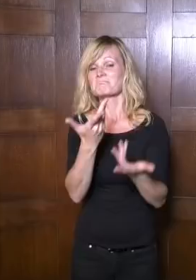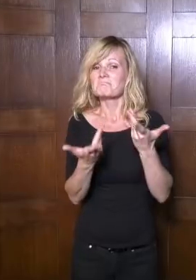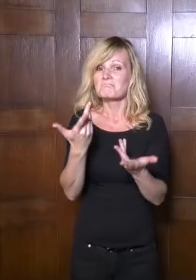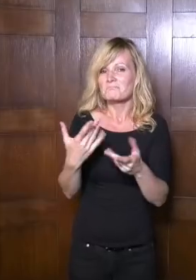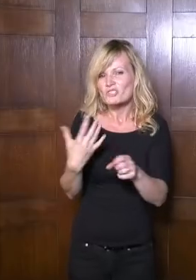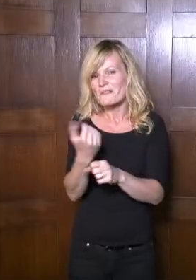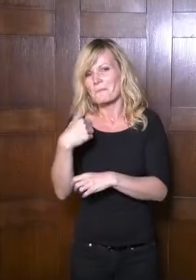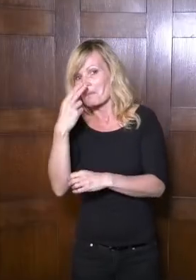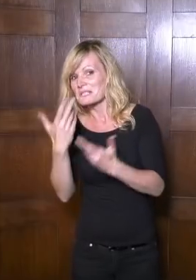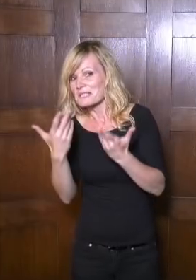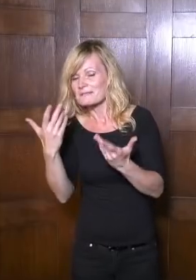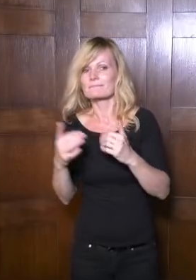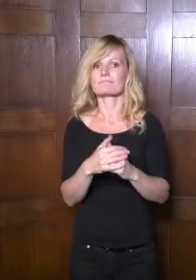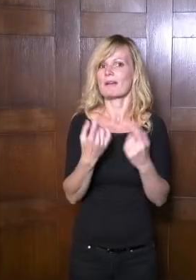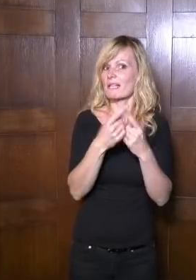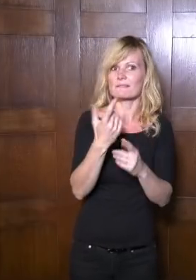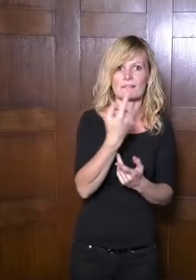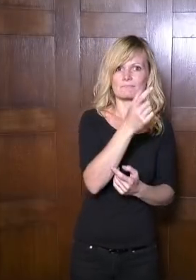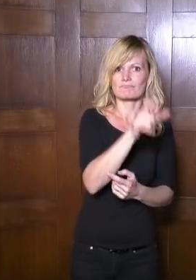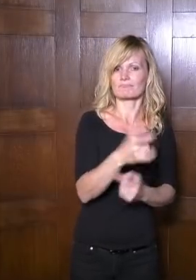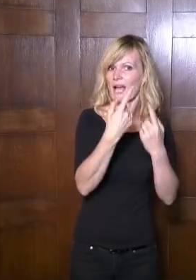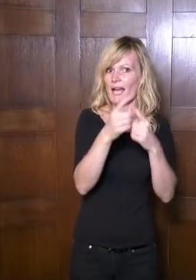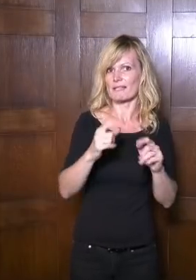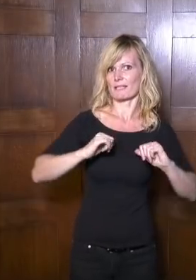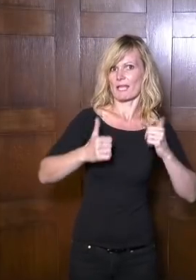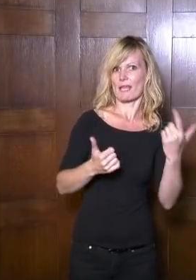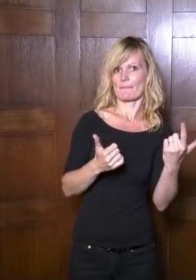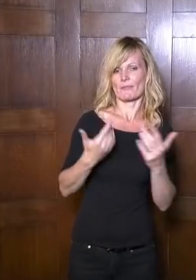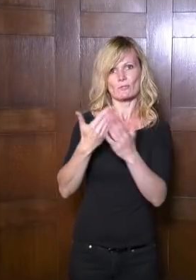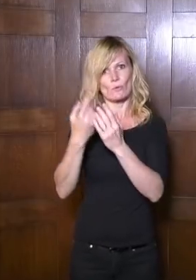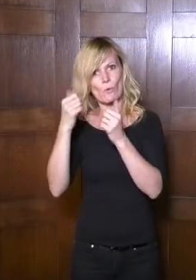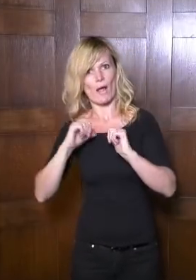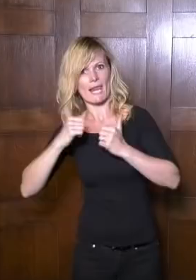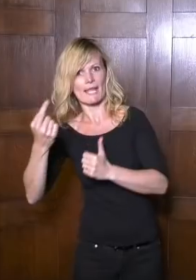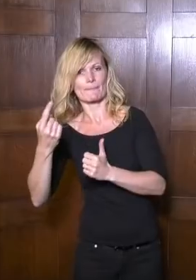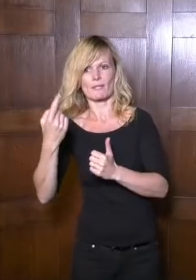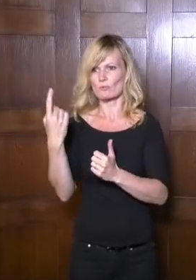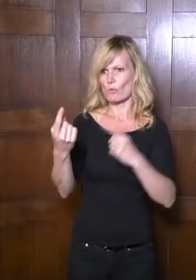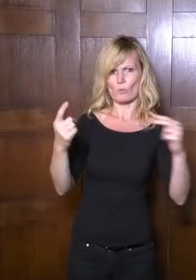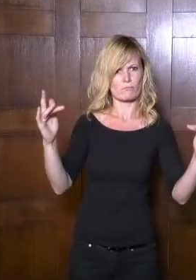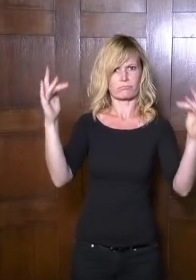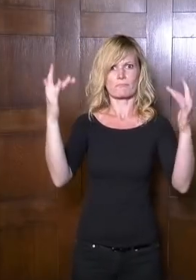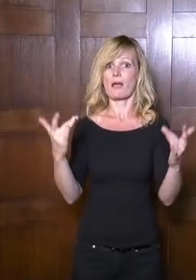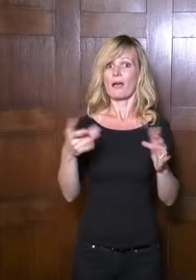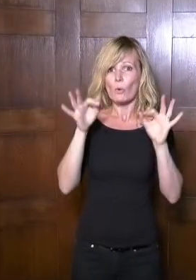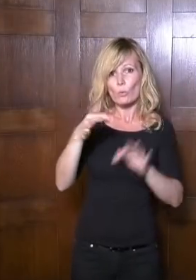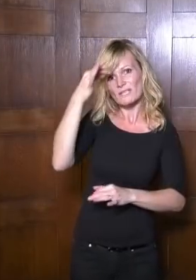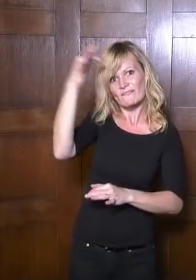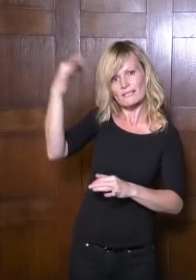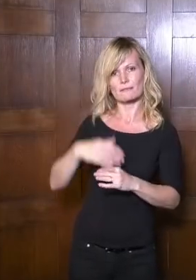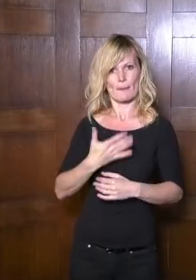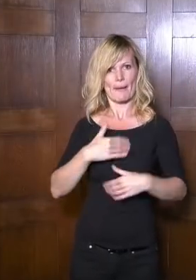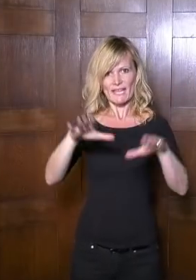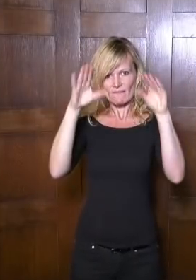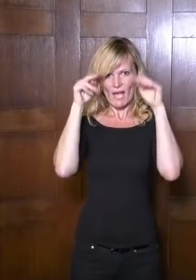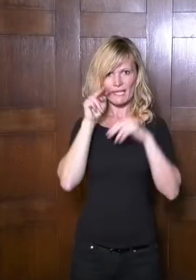ganz anders erlebt. Und es ist gut zu wissen, wie der andere es erlebt hat. Meine eigene Wahrnehmung ist